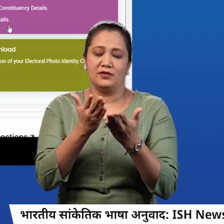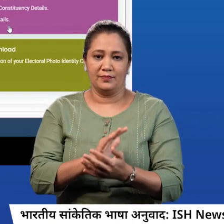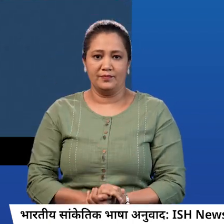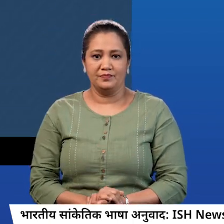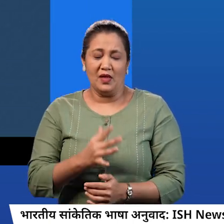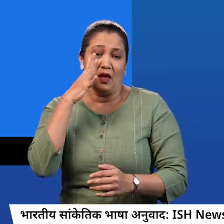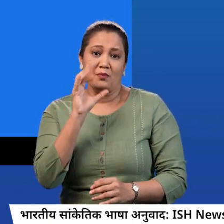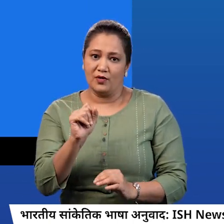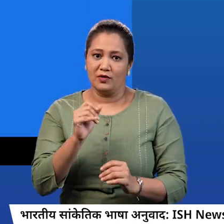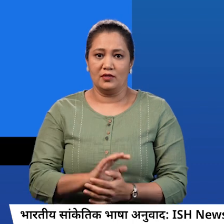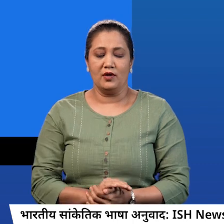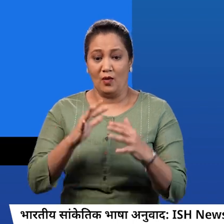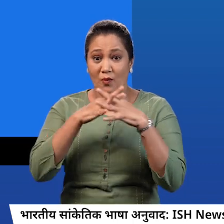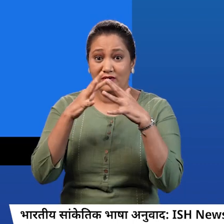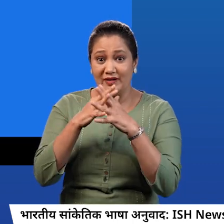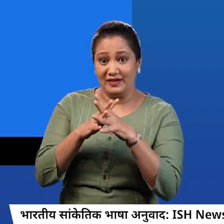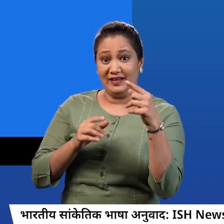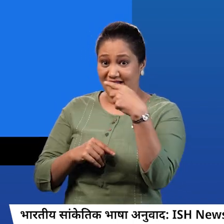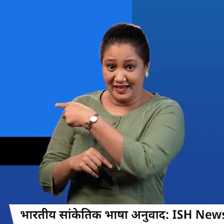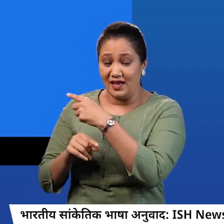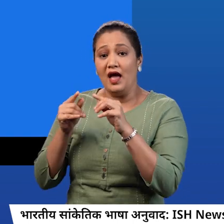याल. एक महत्वाची गोष्ट अशी की